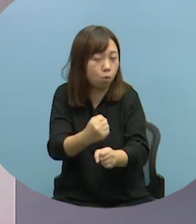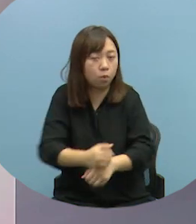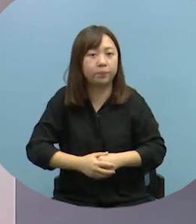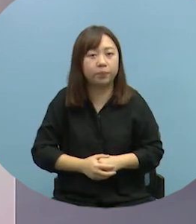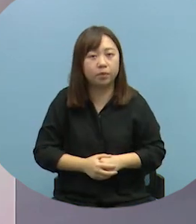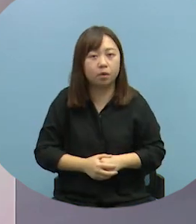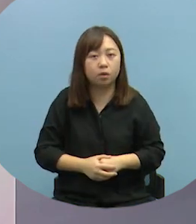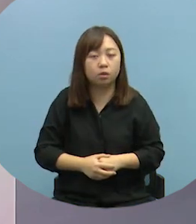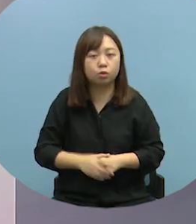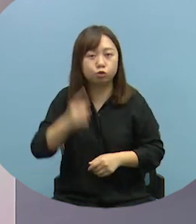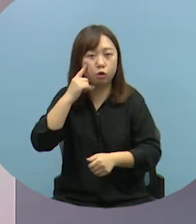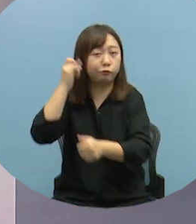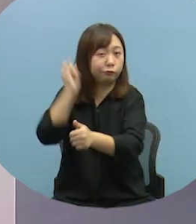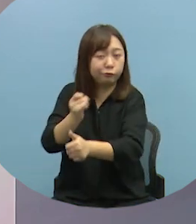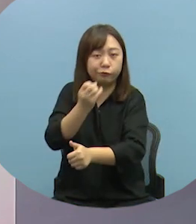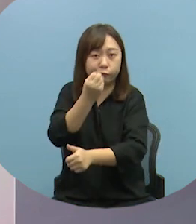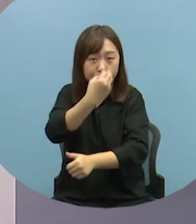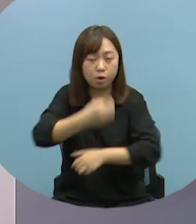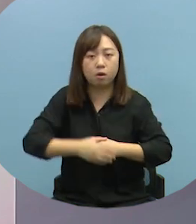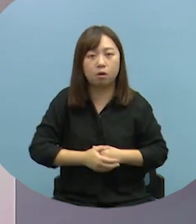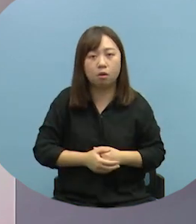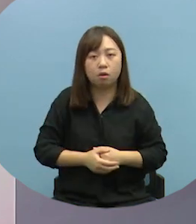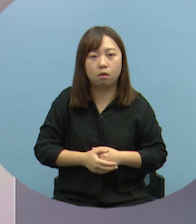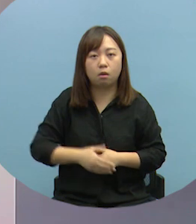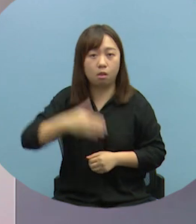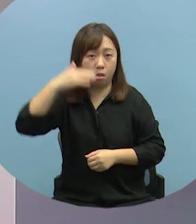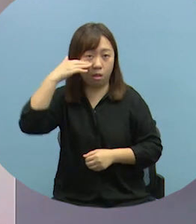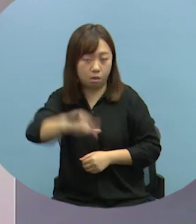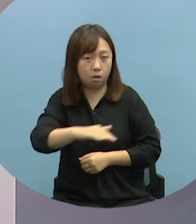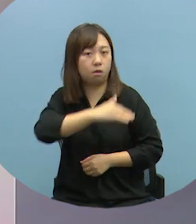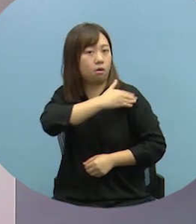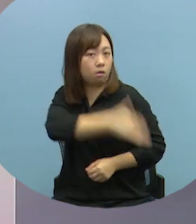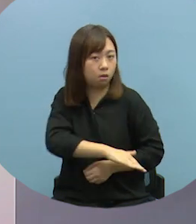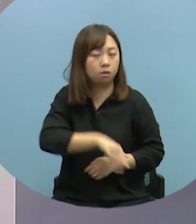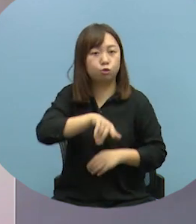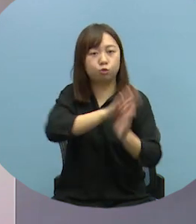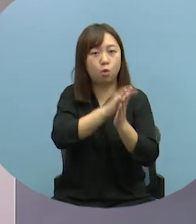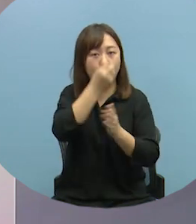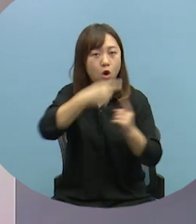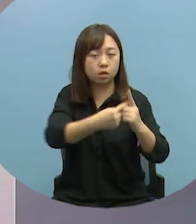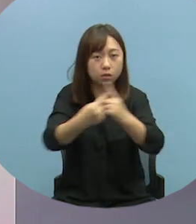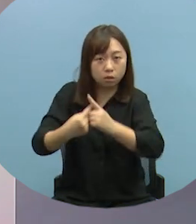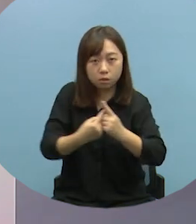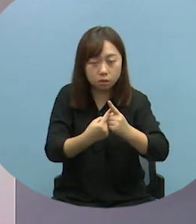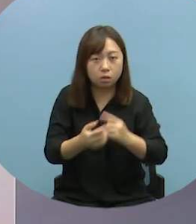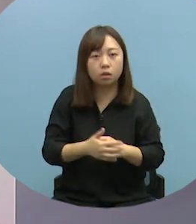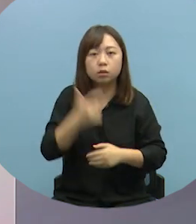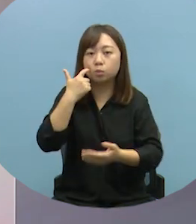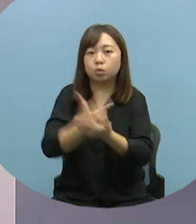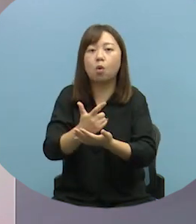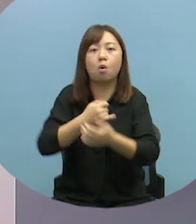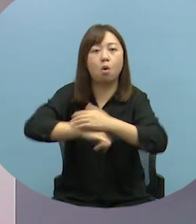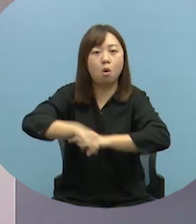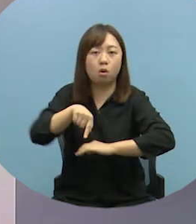國際力量制裁香港，完全罔顧國家和港人的利益，嚴重危害國家